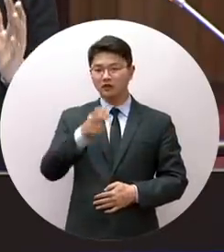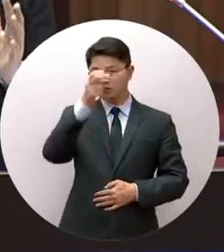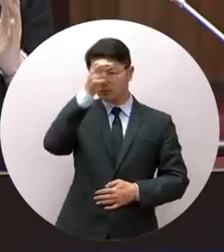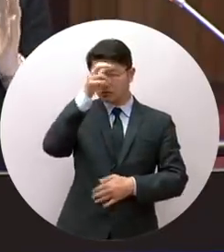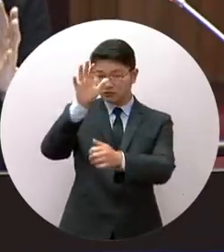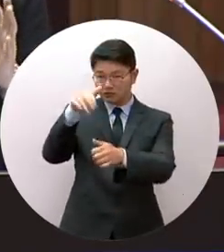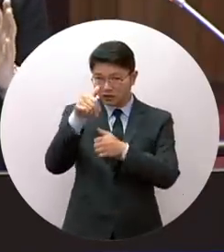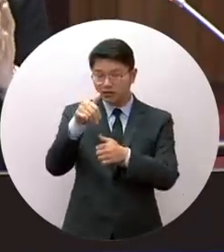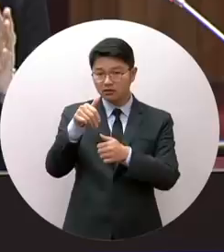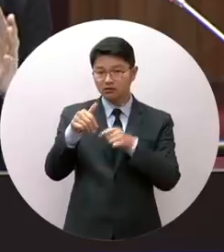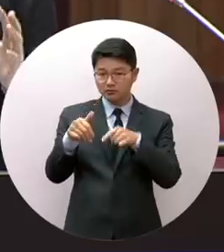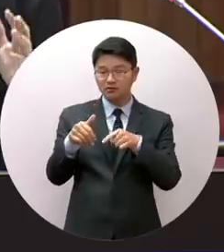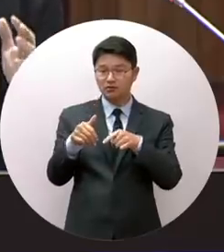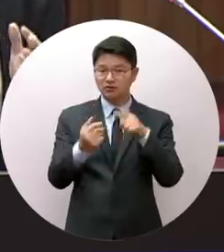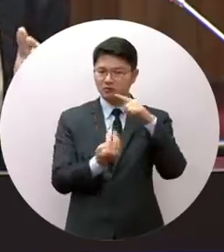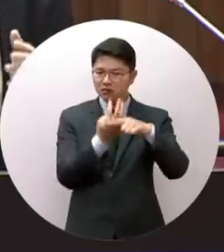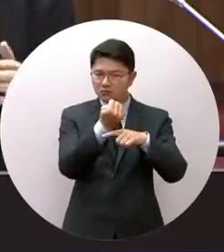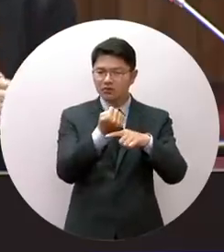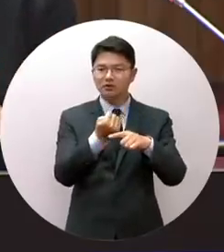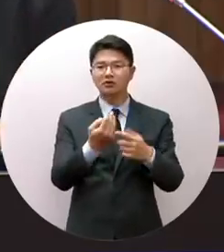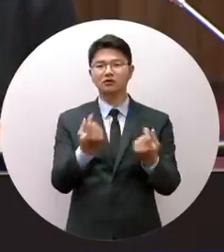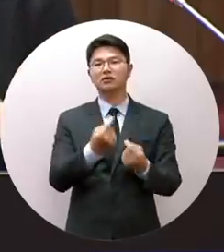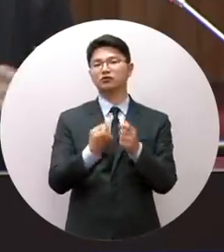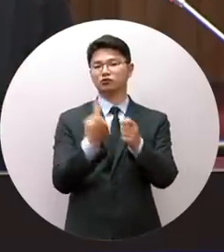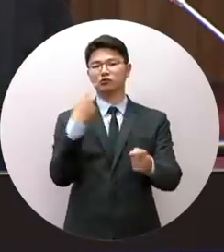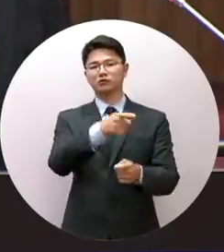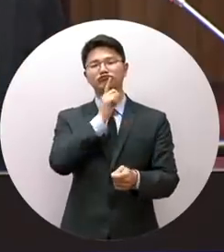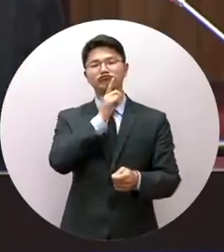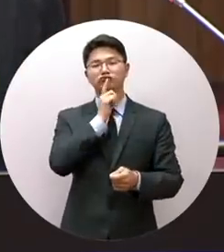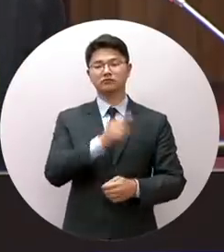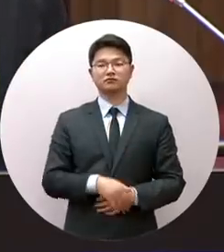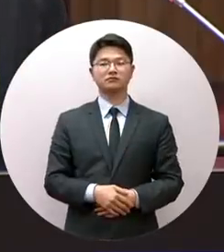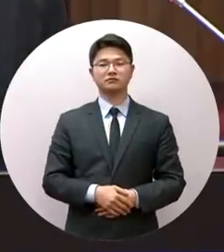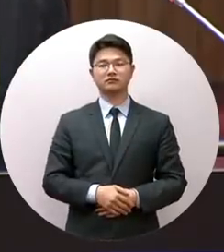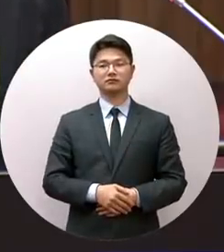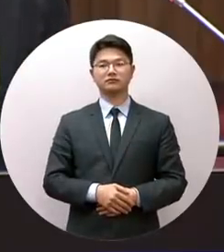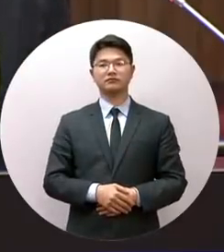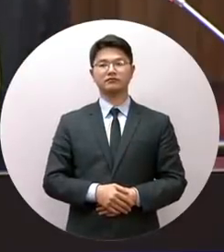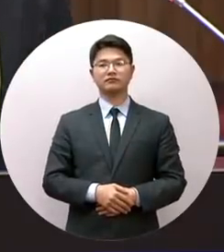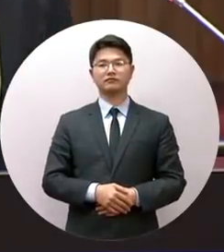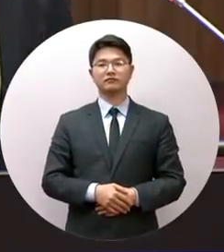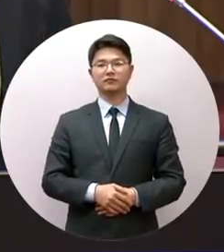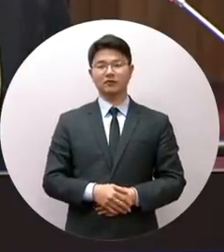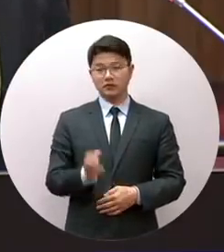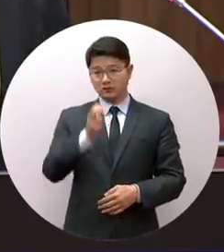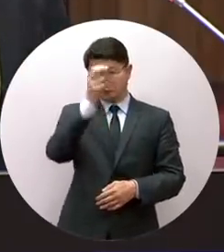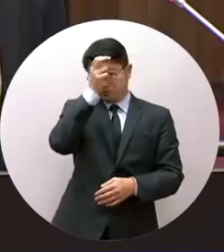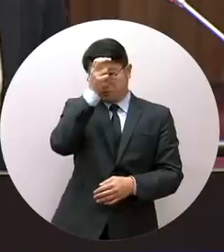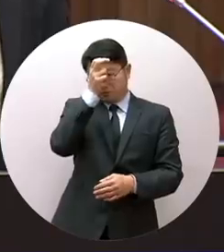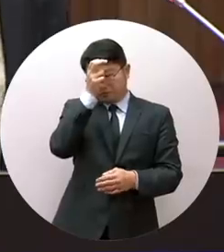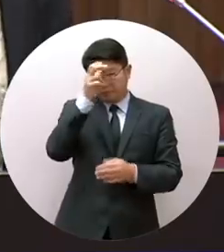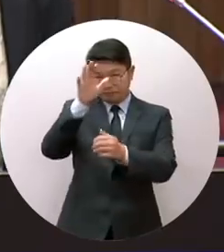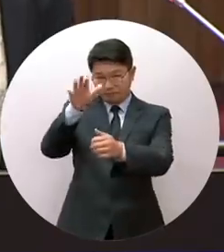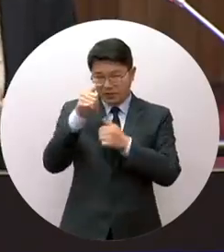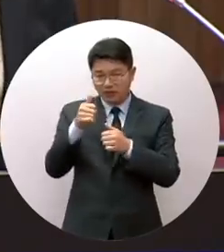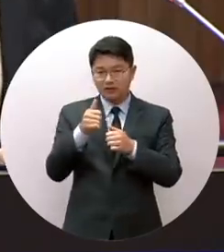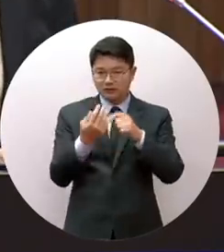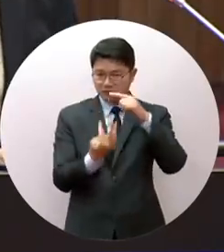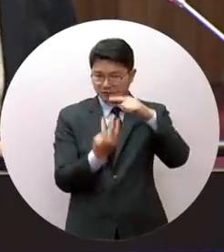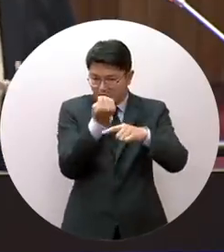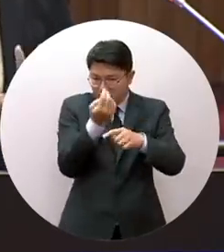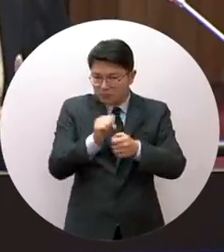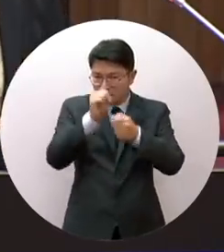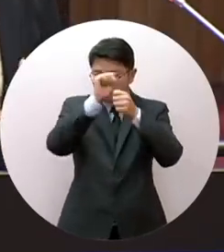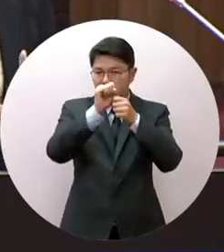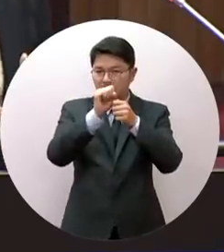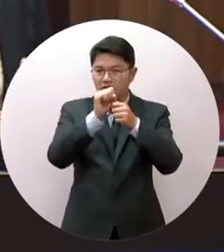一个合理的建警率，特别是你去年也提高说你提到说要提高建警率这件事情，所以比例这